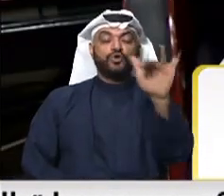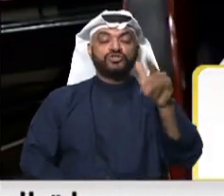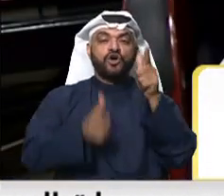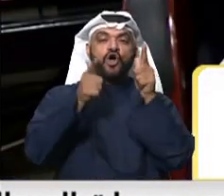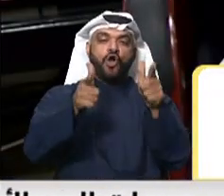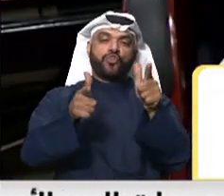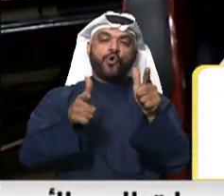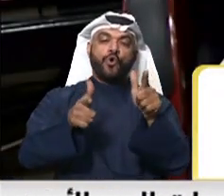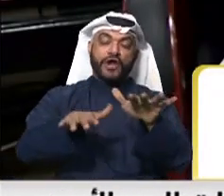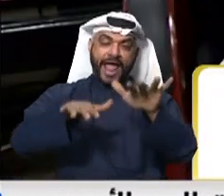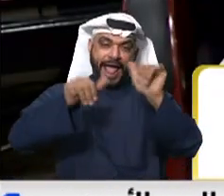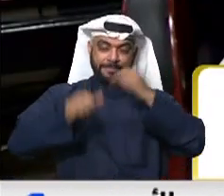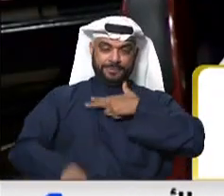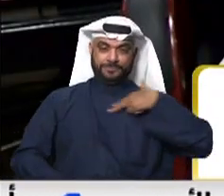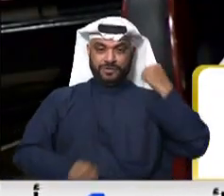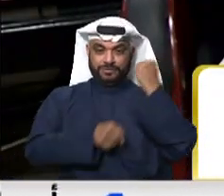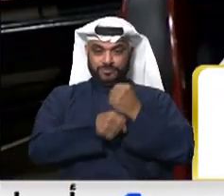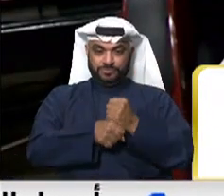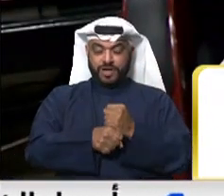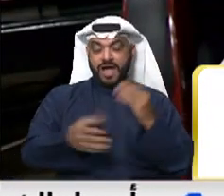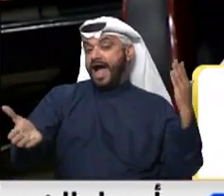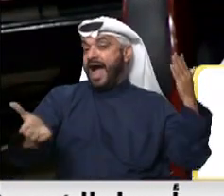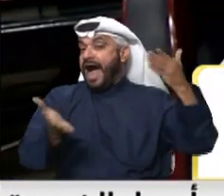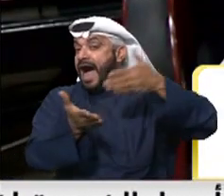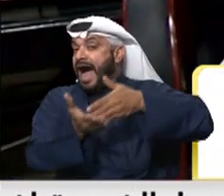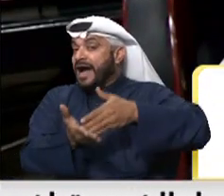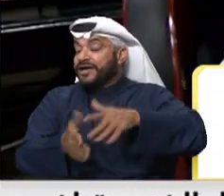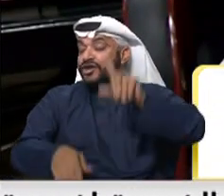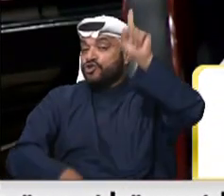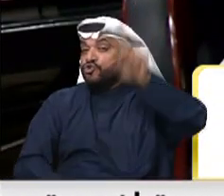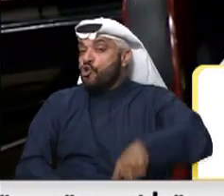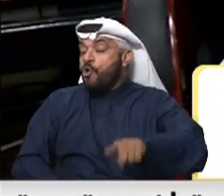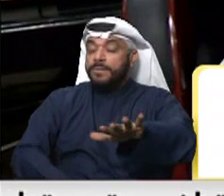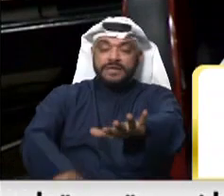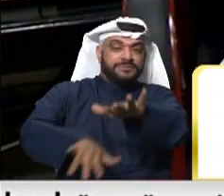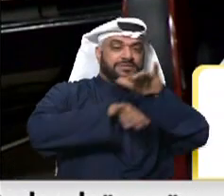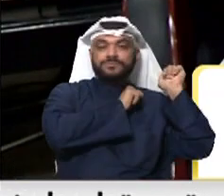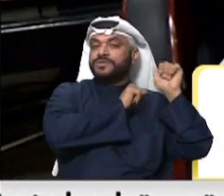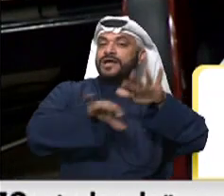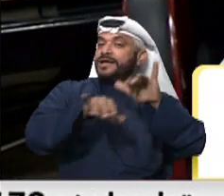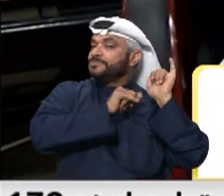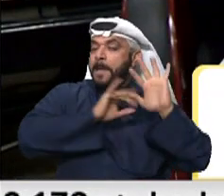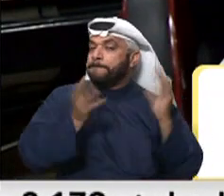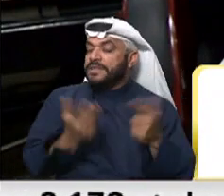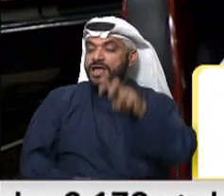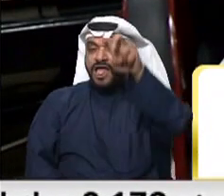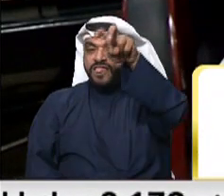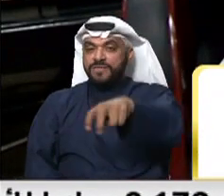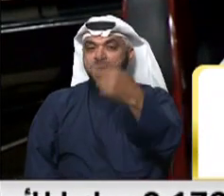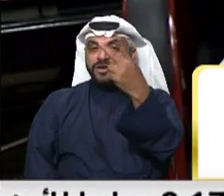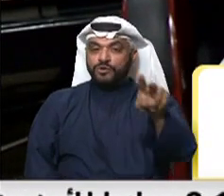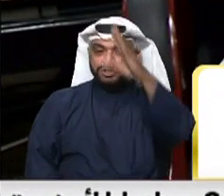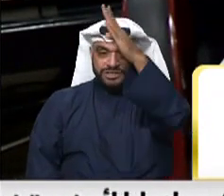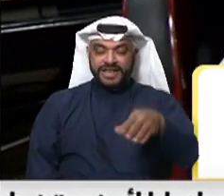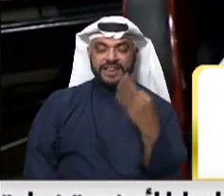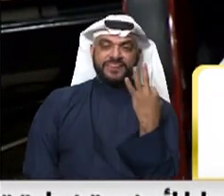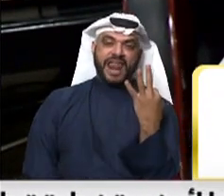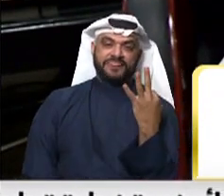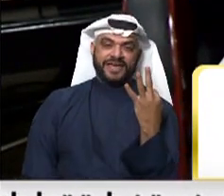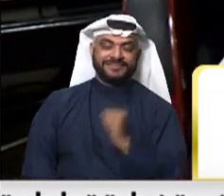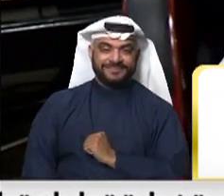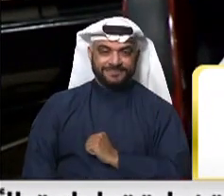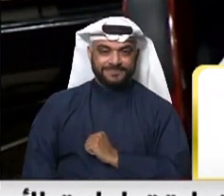الدوام الرسمي على ان يكون اخر يوم للتنازل هو الثام من الشهر الجاري